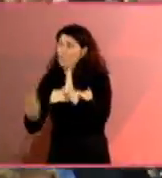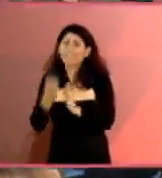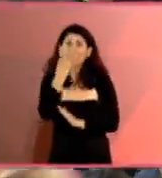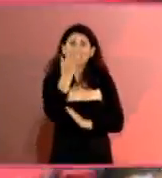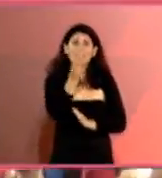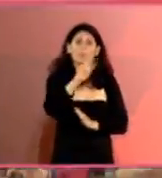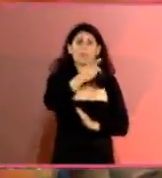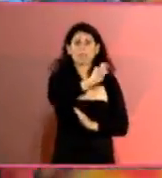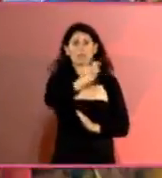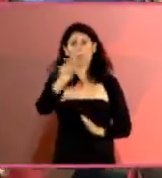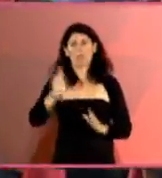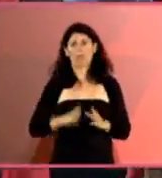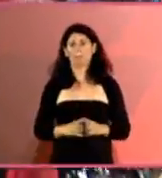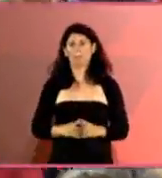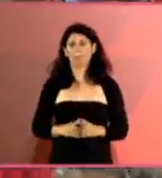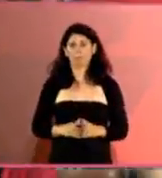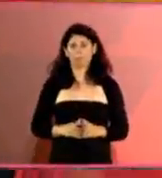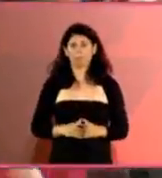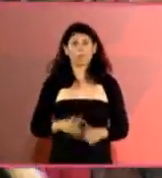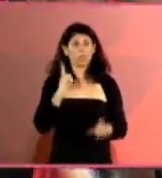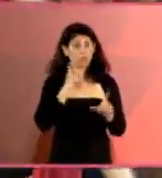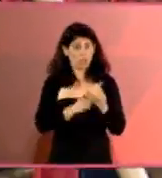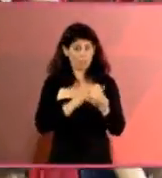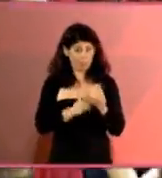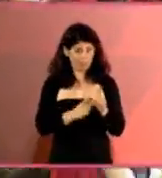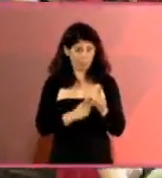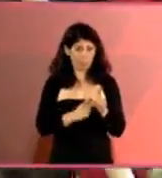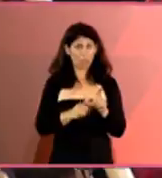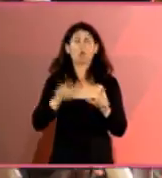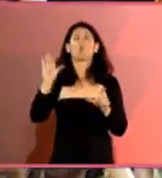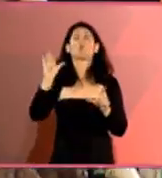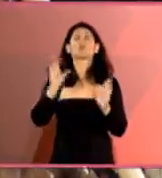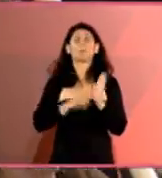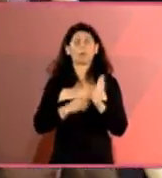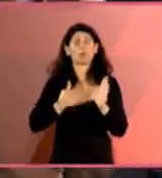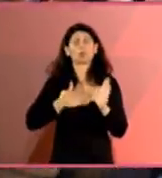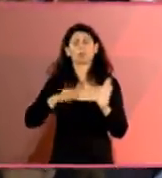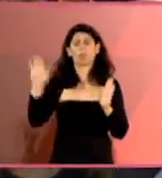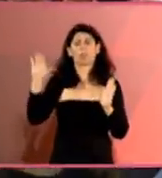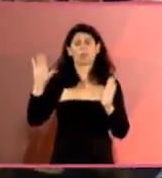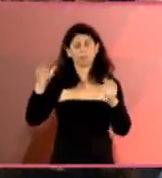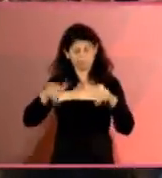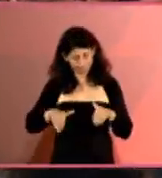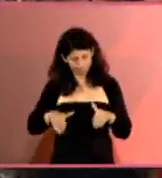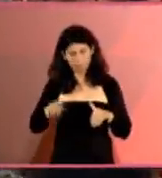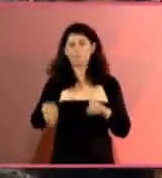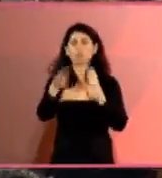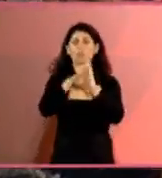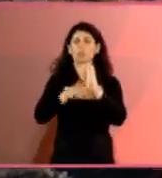4,5 δισεκατομμύρια. Το ΚΚΕ ούτε πρέπει ούτε θέλει να συμβιβαστεί με αυτό το